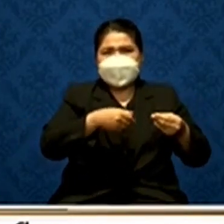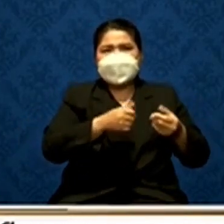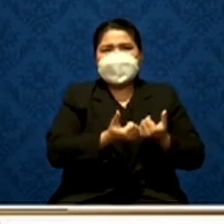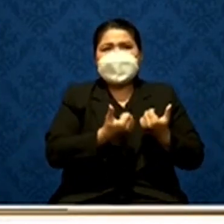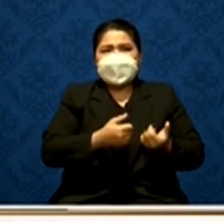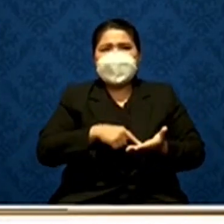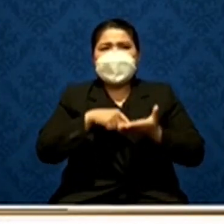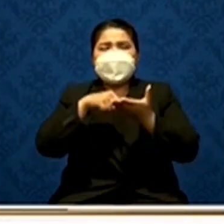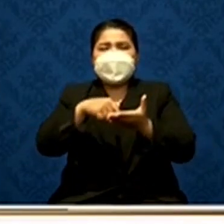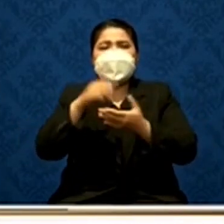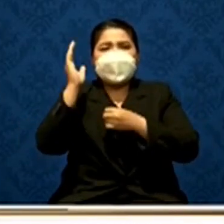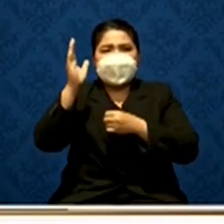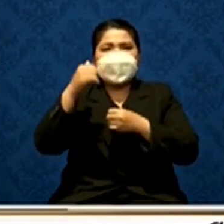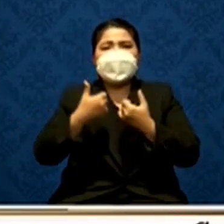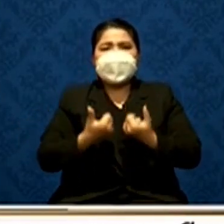มาก buenosทห Pakistani